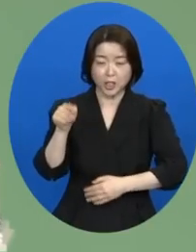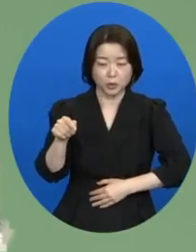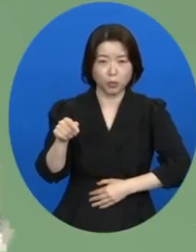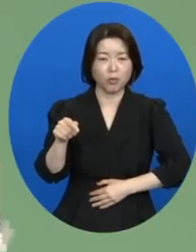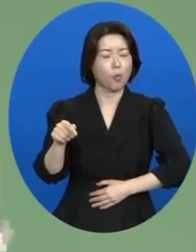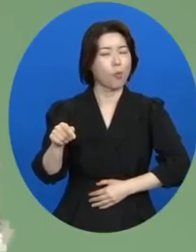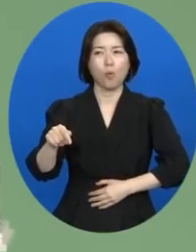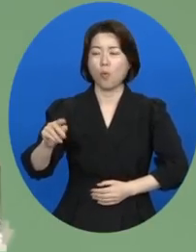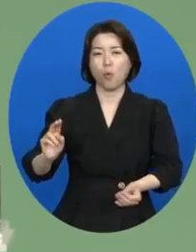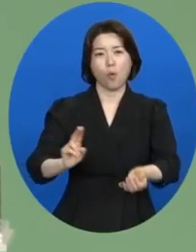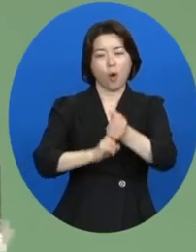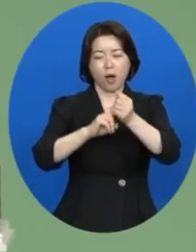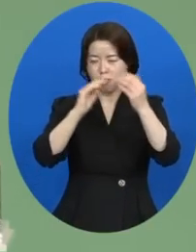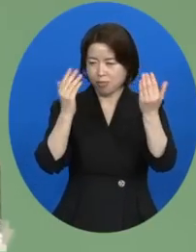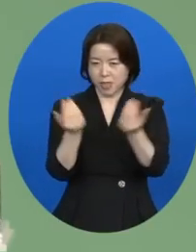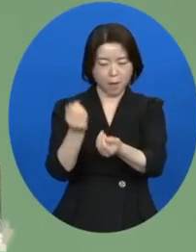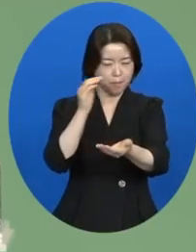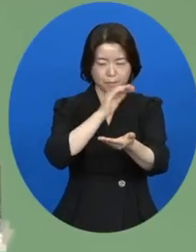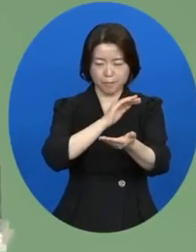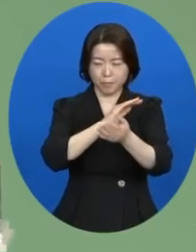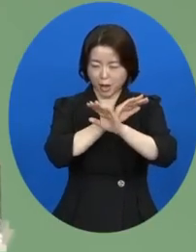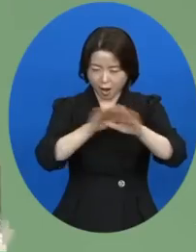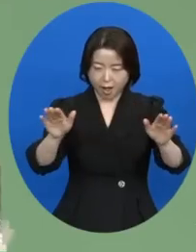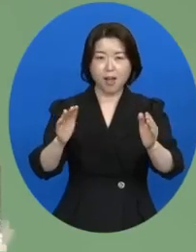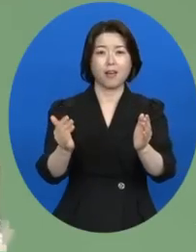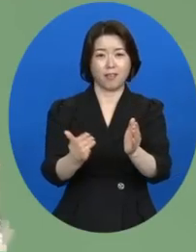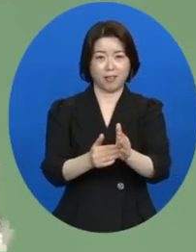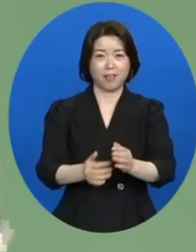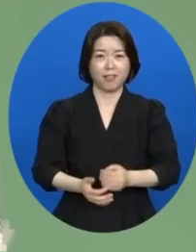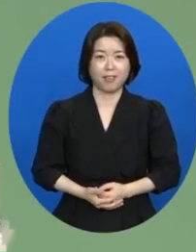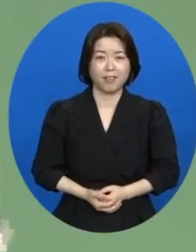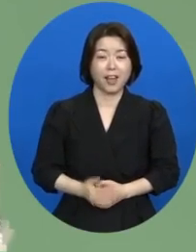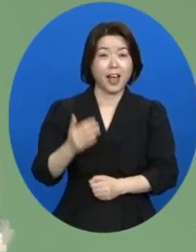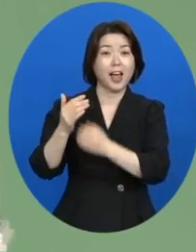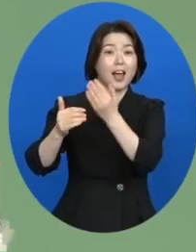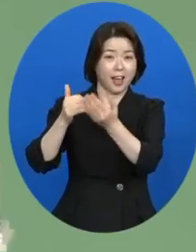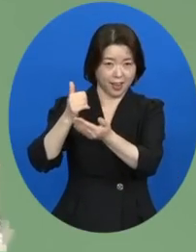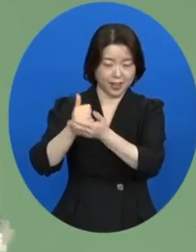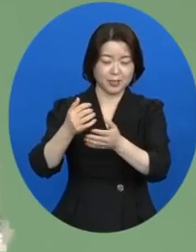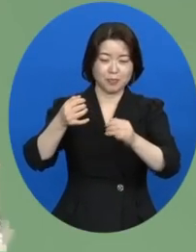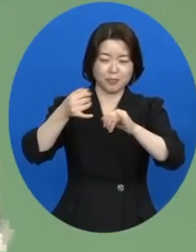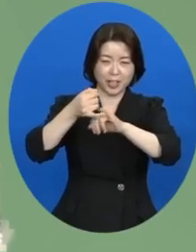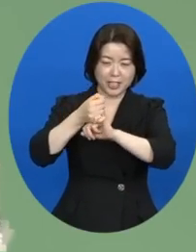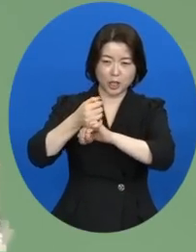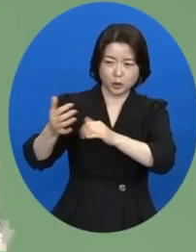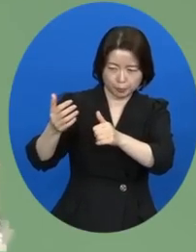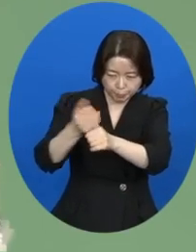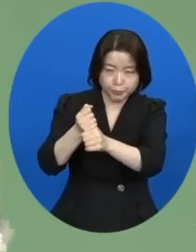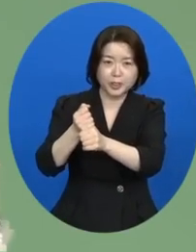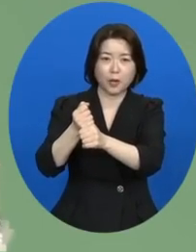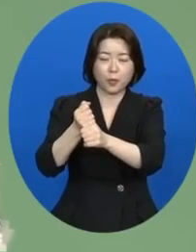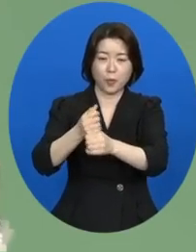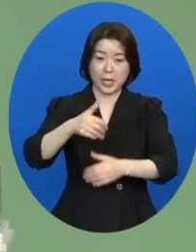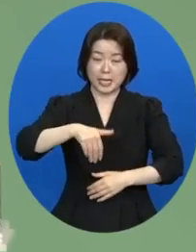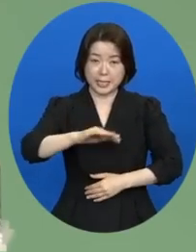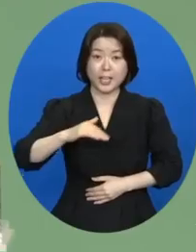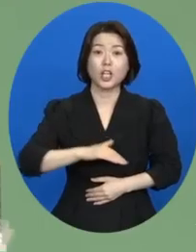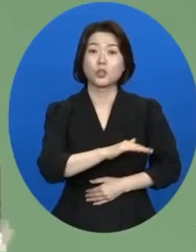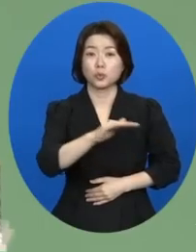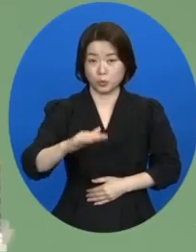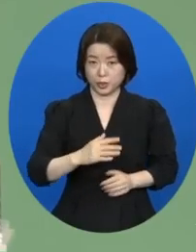기적같이 모두 해결해 주셨습니다. 하느님께서는 약속을 붙잡고 나가는